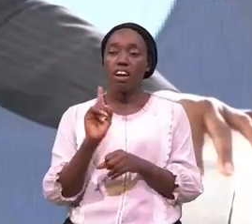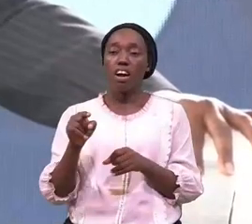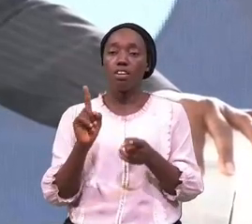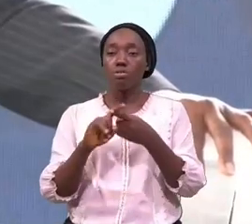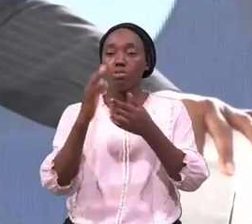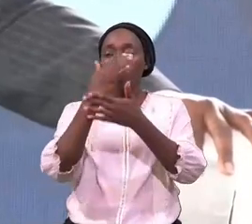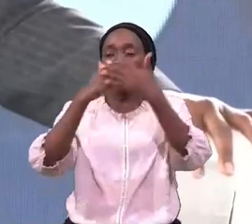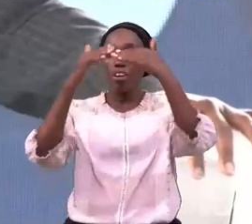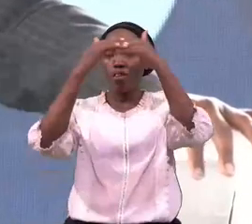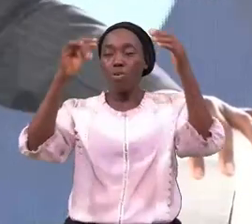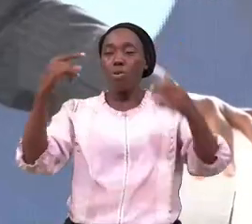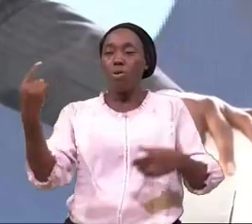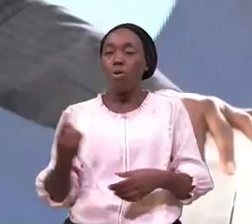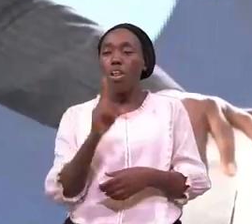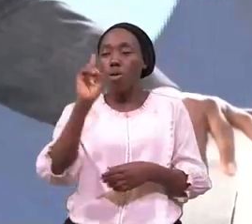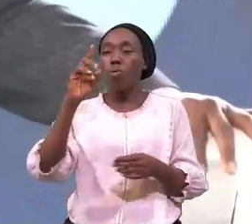C'est un seul nom